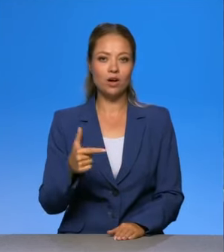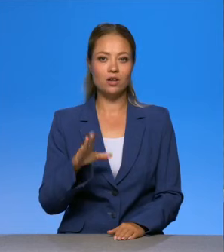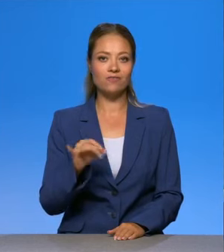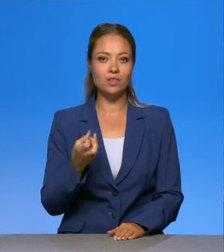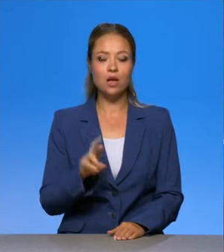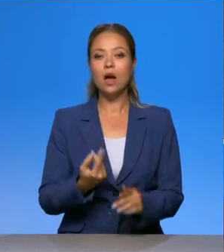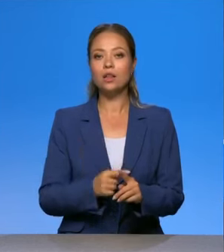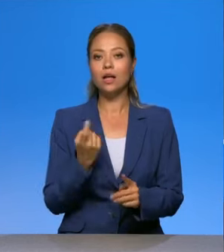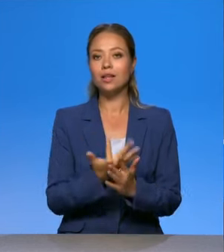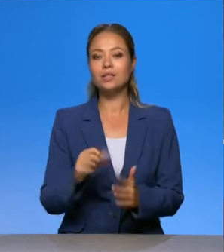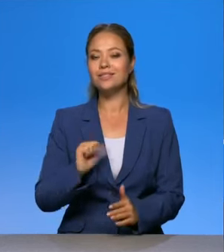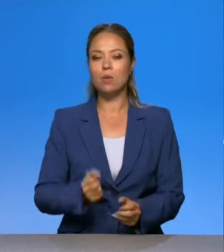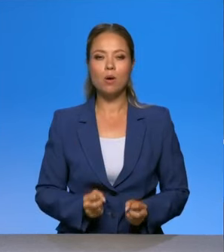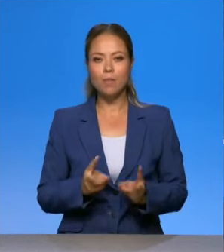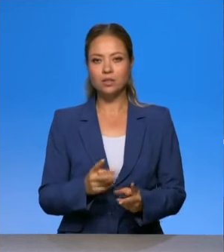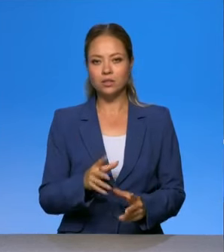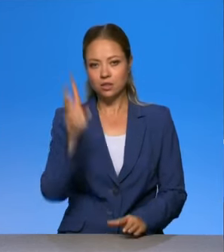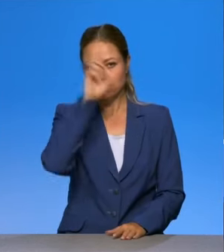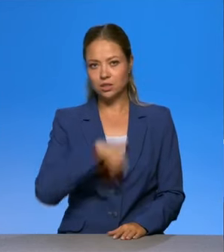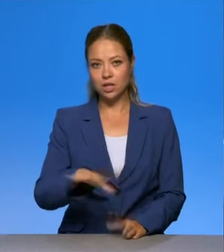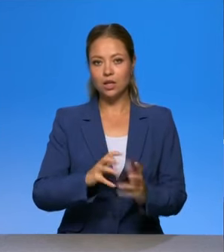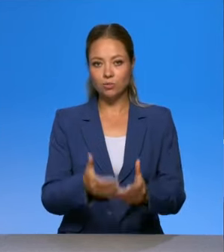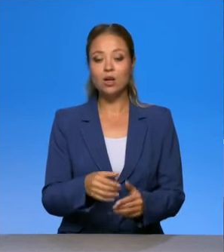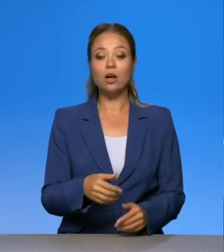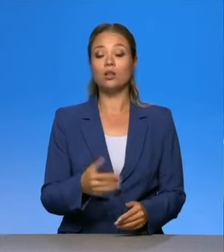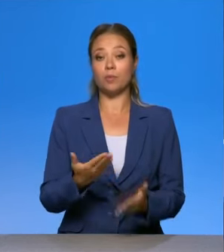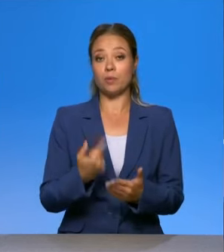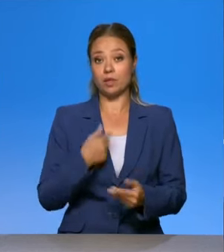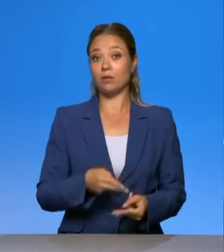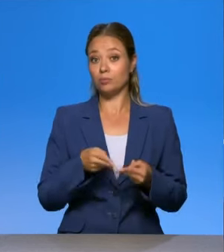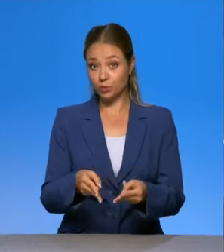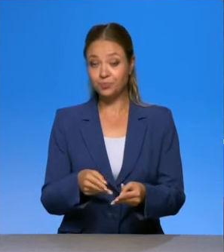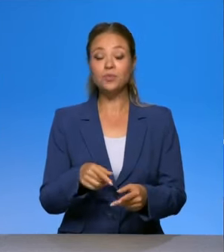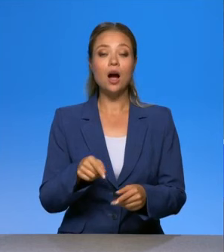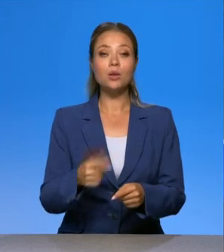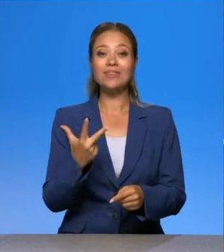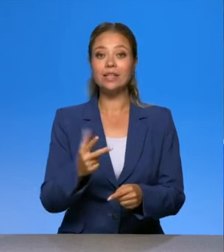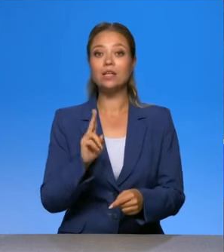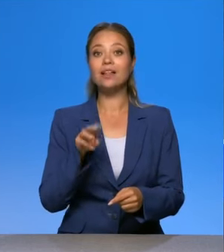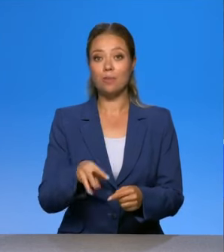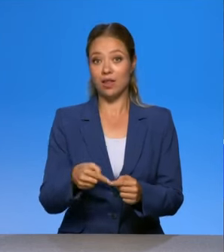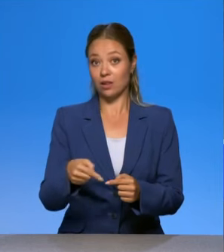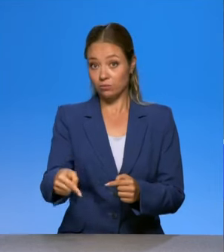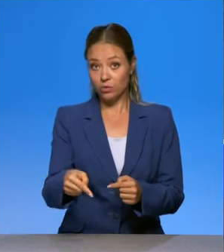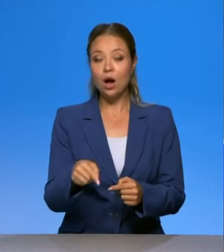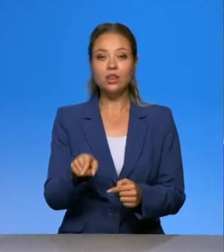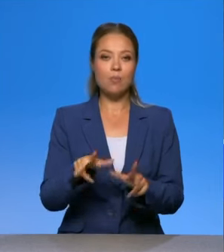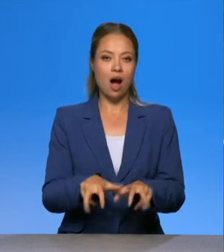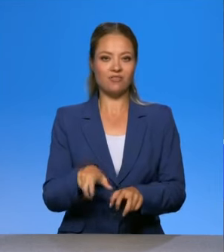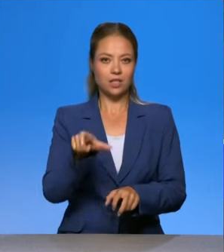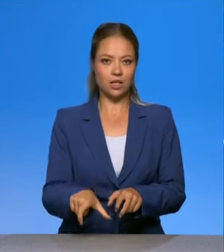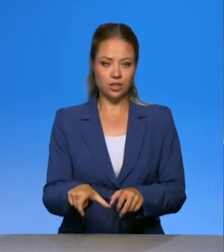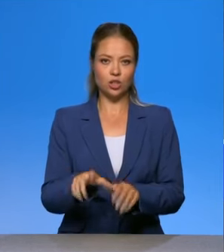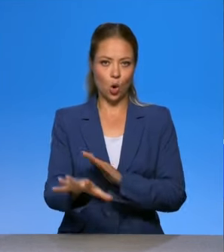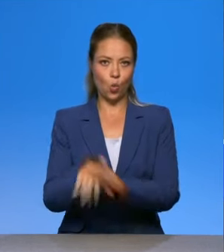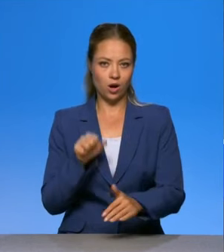криминальных стран мира. Да? Я вот был в тех местах, в 3 километрах от меня украли австралийцы, да, я вот там проводил исследования. И